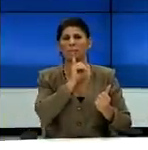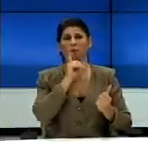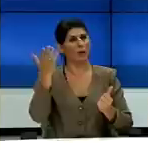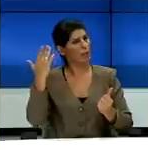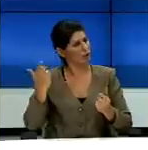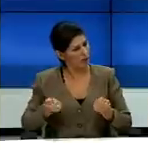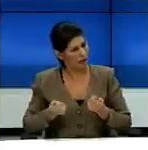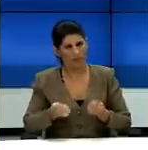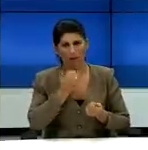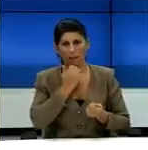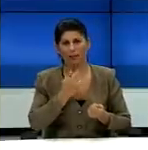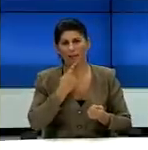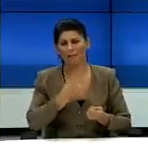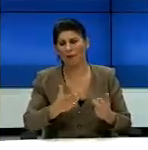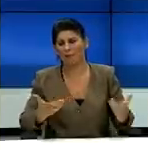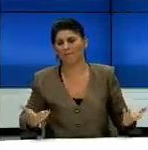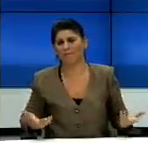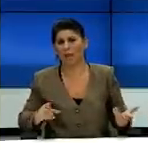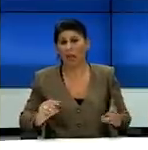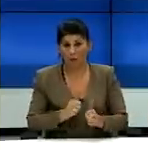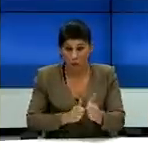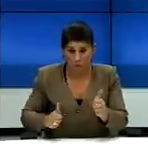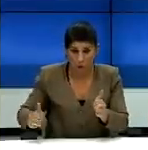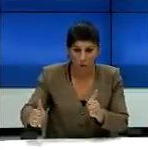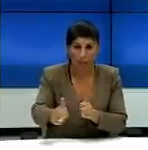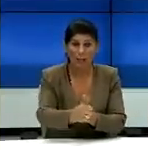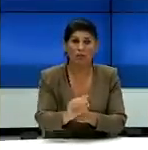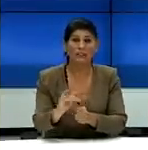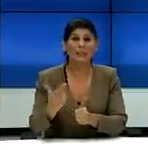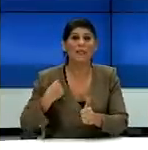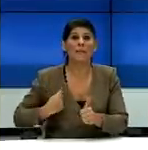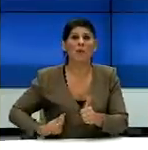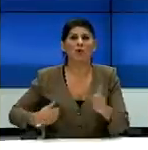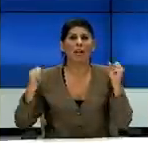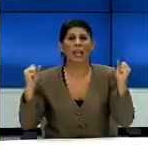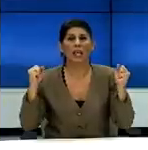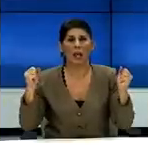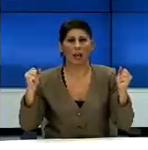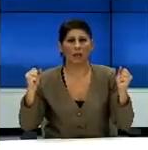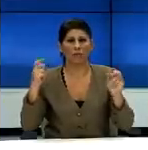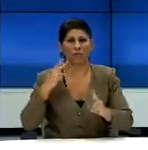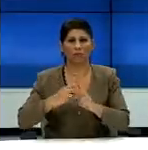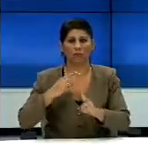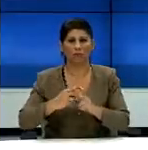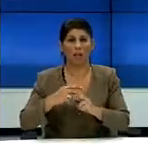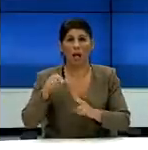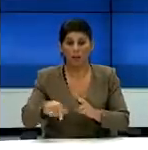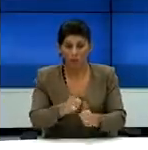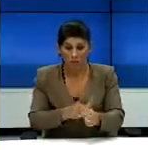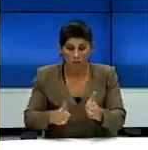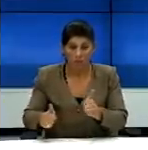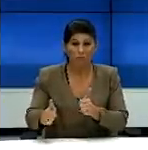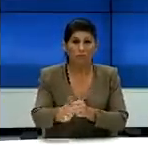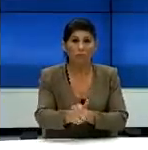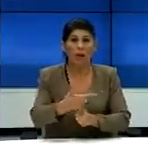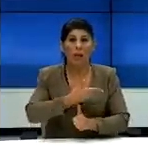κάνατε, αλλά είπαμε αυτό που προέχει είναι η δημόσια υγεία και αυτό που προέχει είναι και